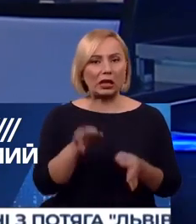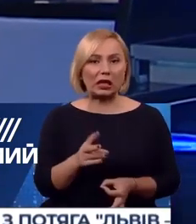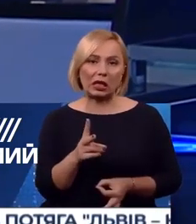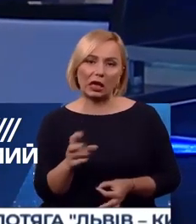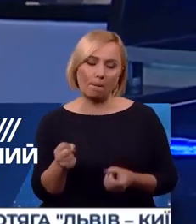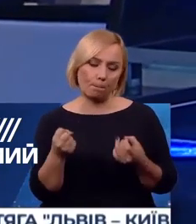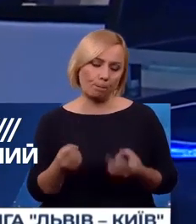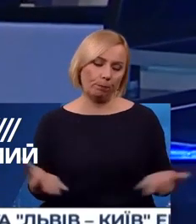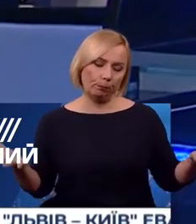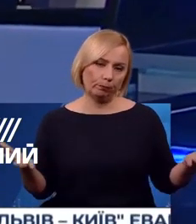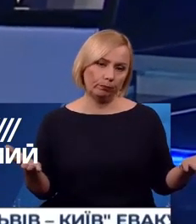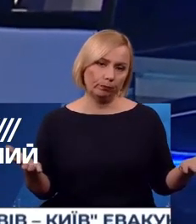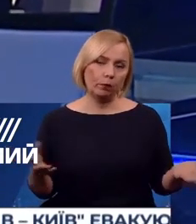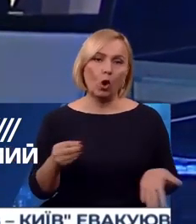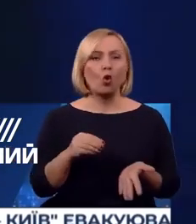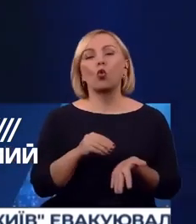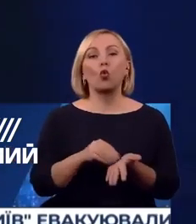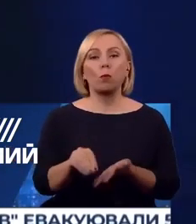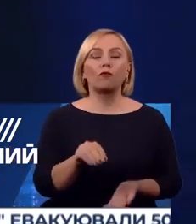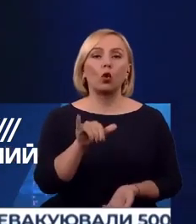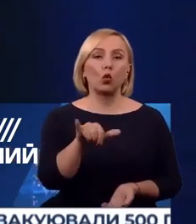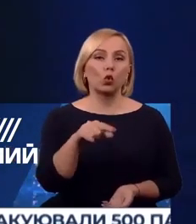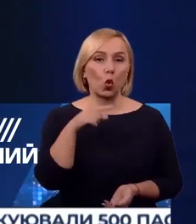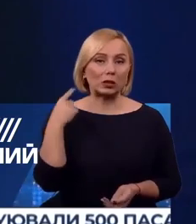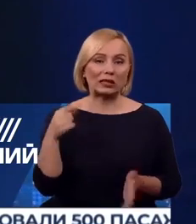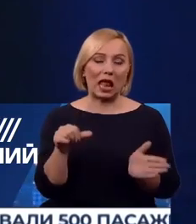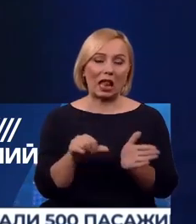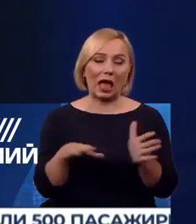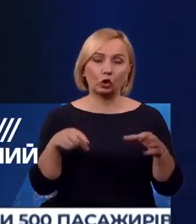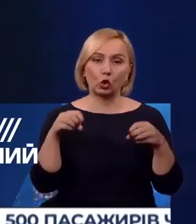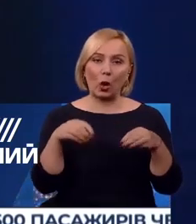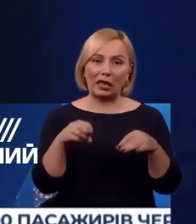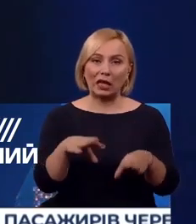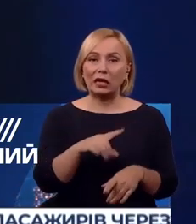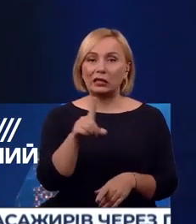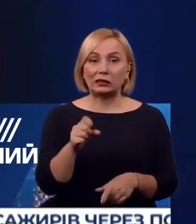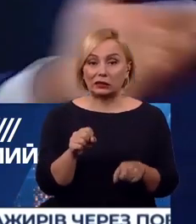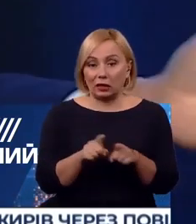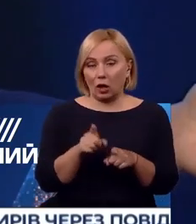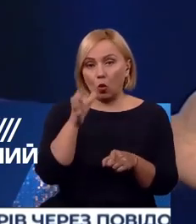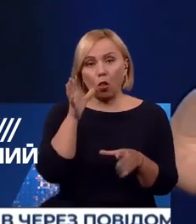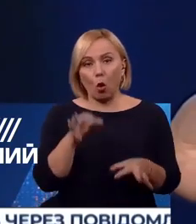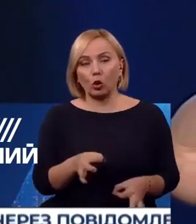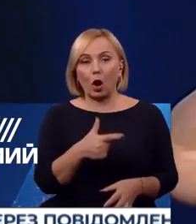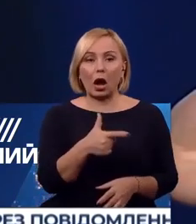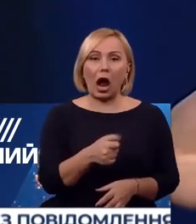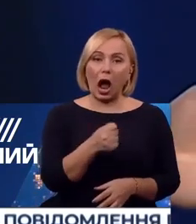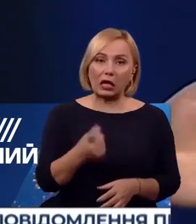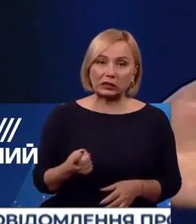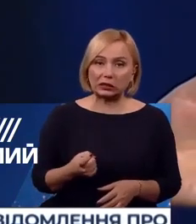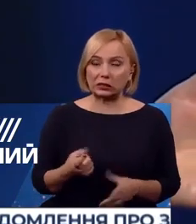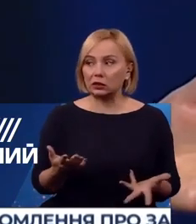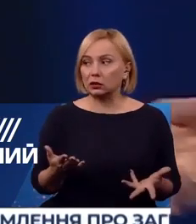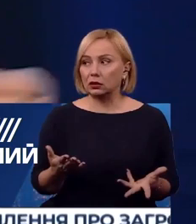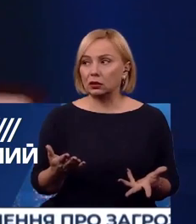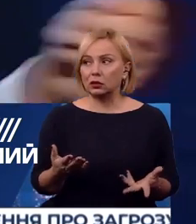Так. Купувати в Росії електроенергію, чи за такою логікою газ, що не купувати втричі